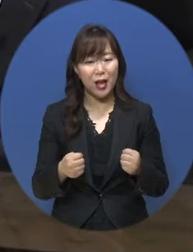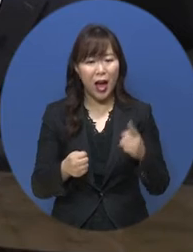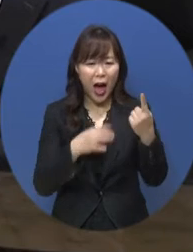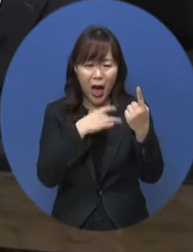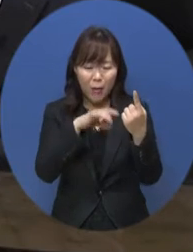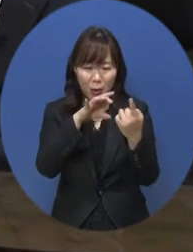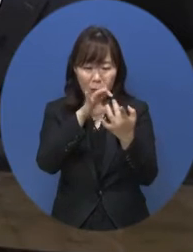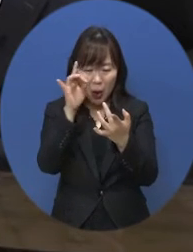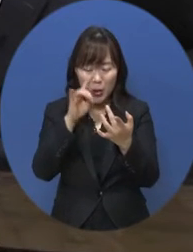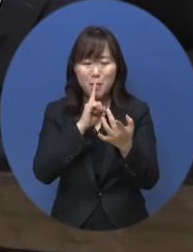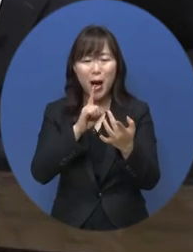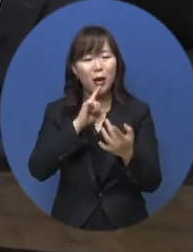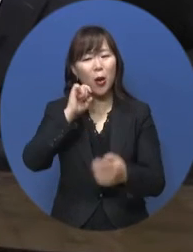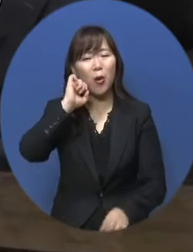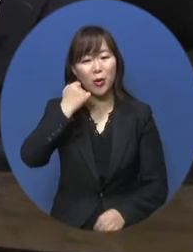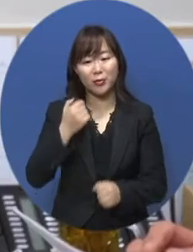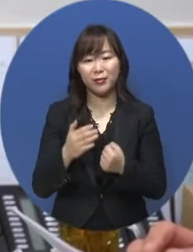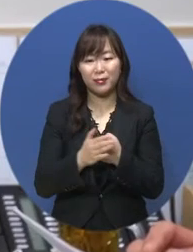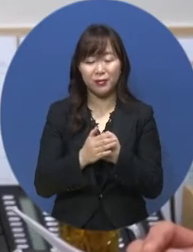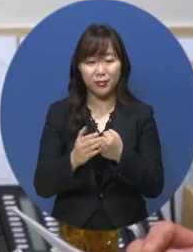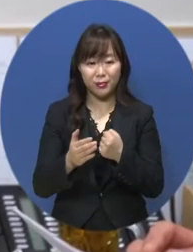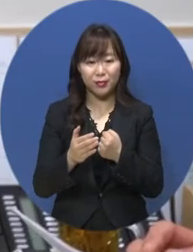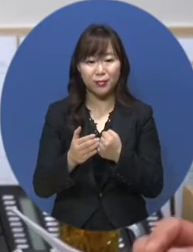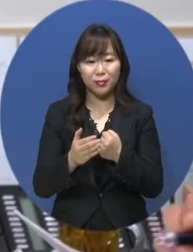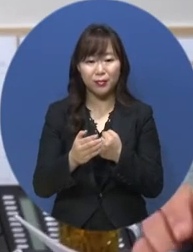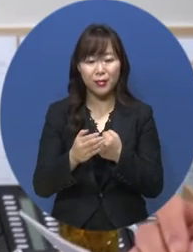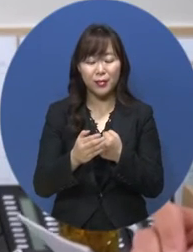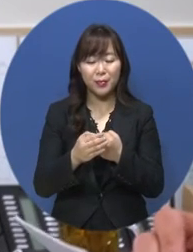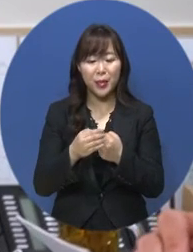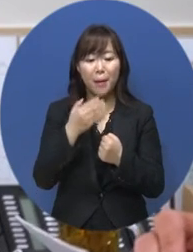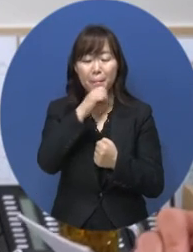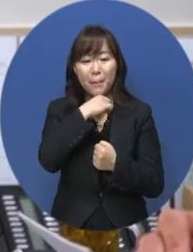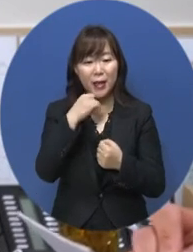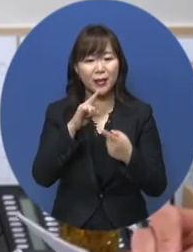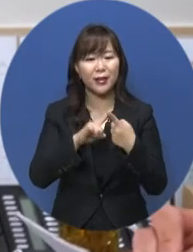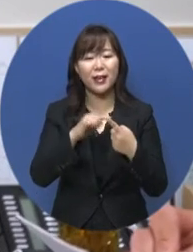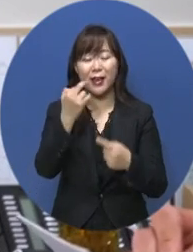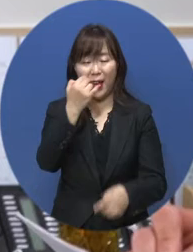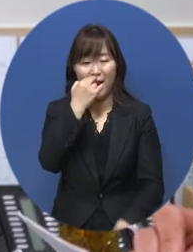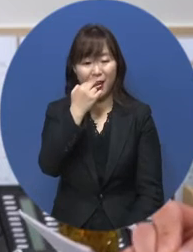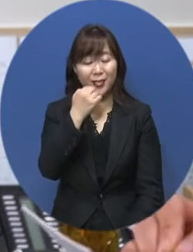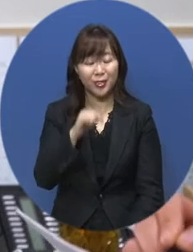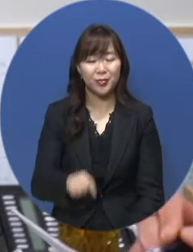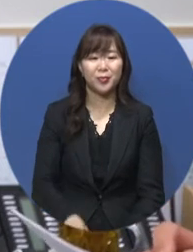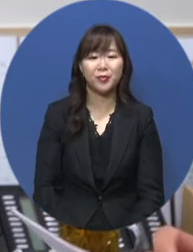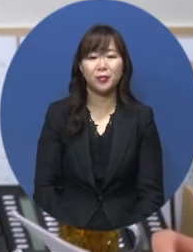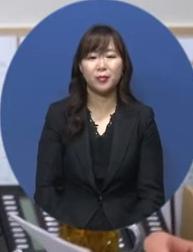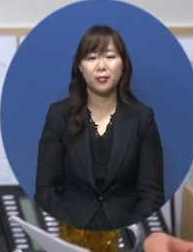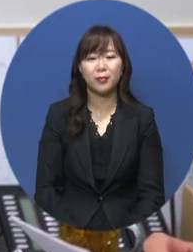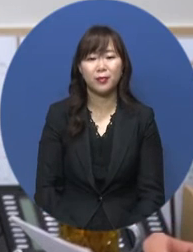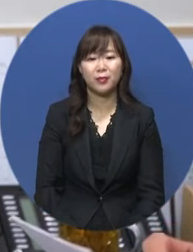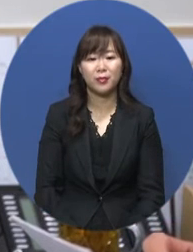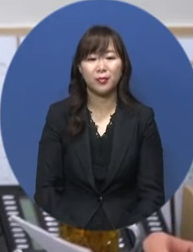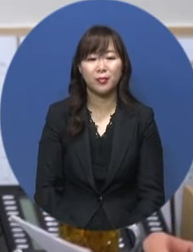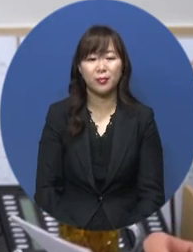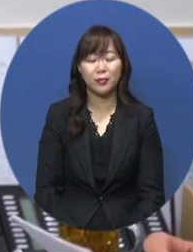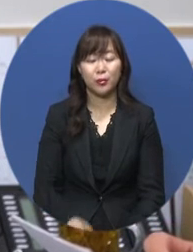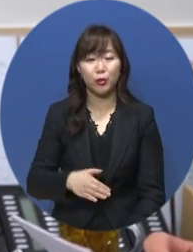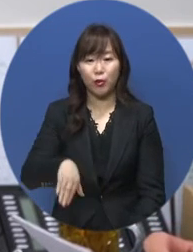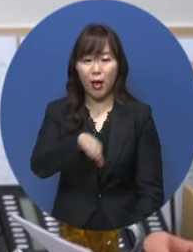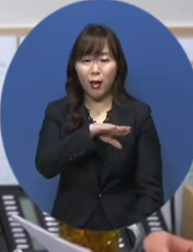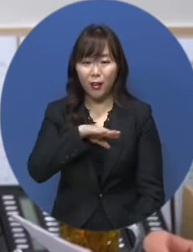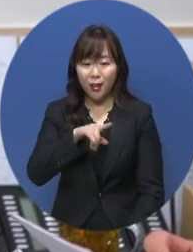꼭 집어서 얘기하기가 너무 어려워서 제가 이제 미향이라고 이렇게 했고요. 가장 이제 우리한테